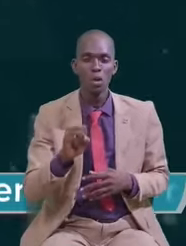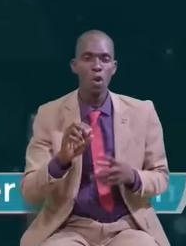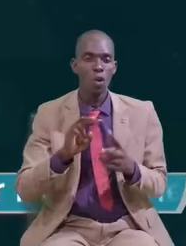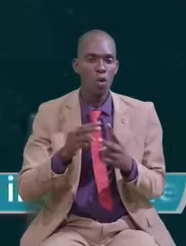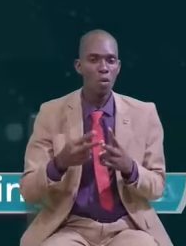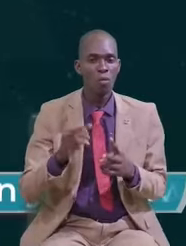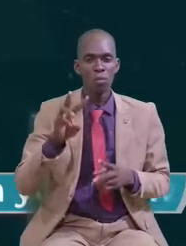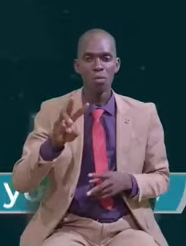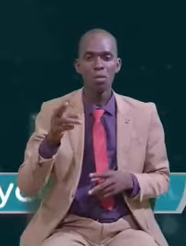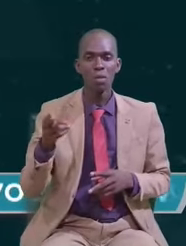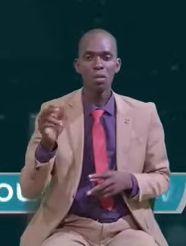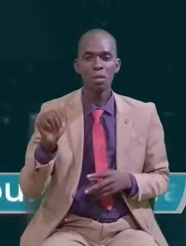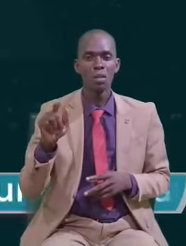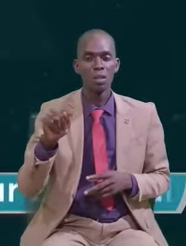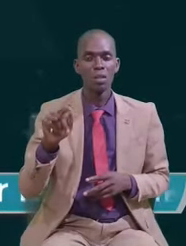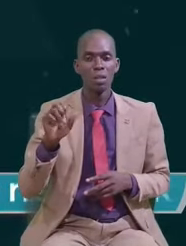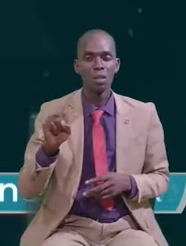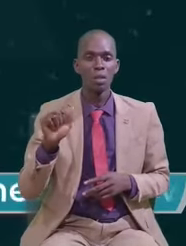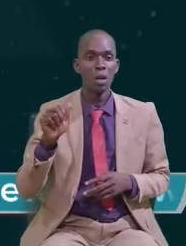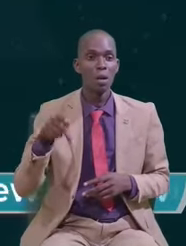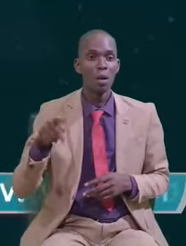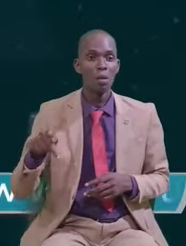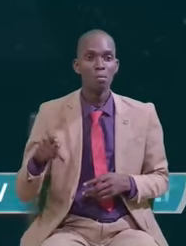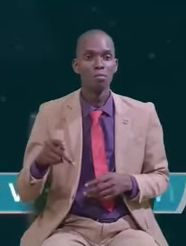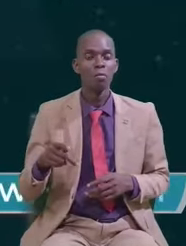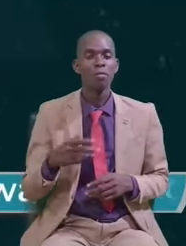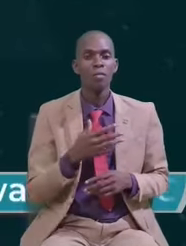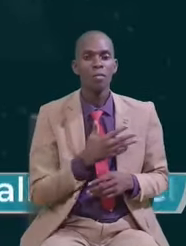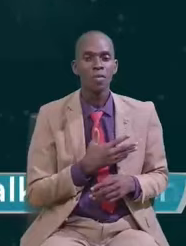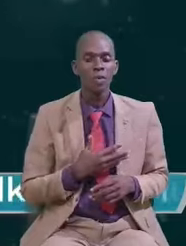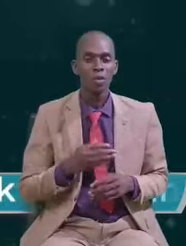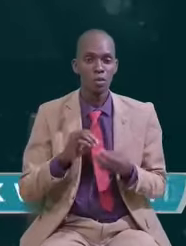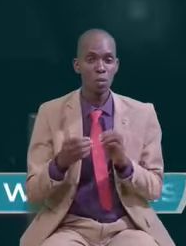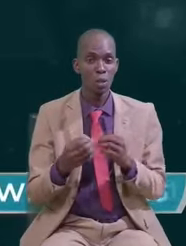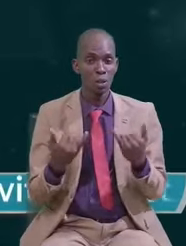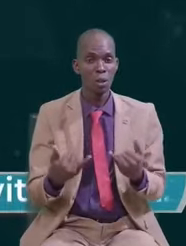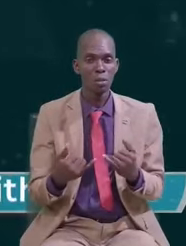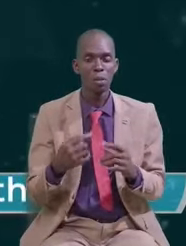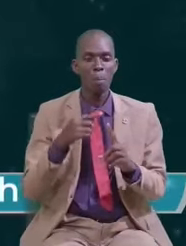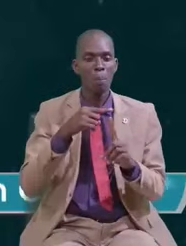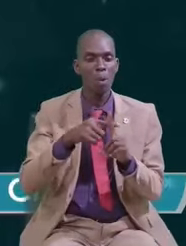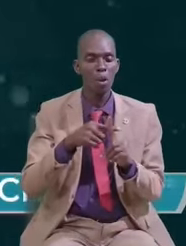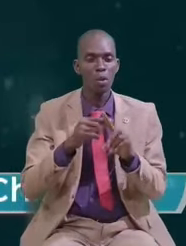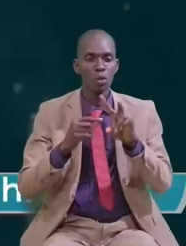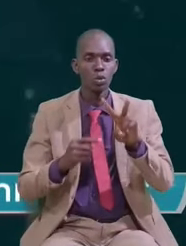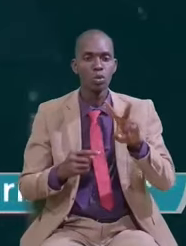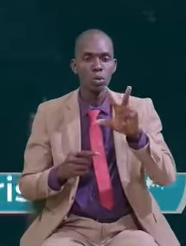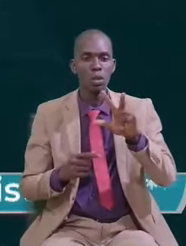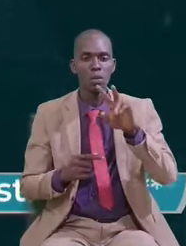Par WhatsApp ou par SMS à ce numéro, plus 234